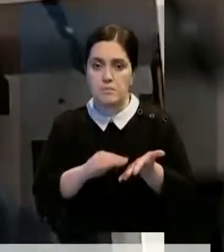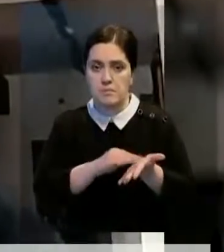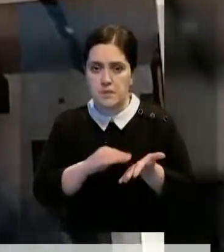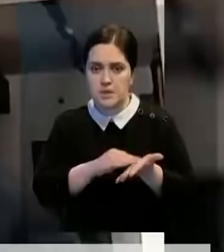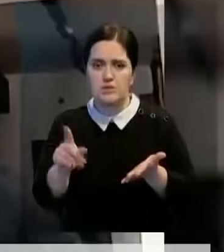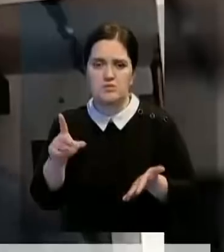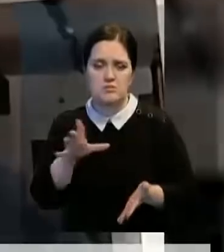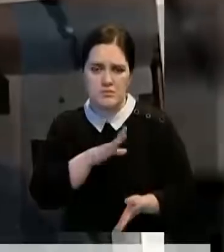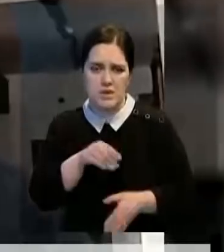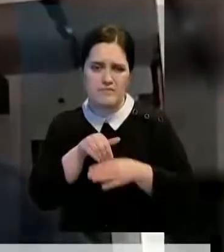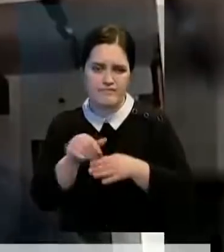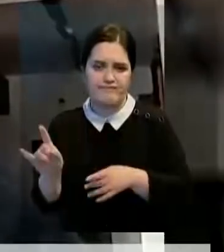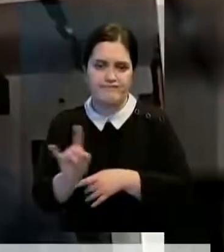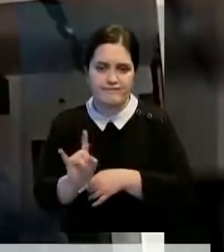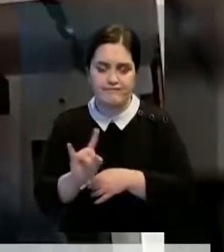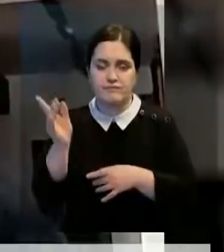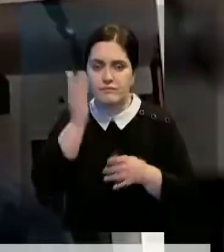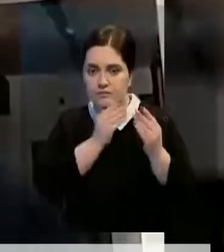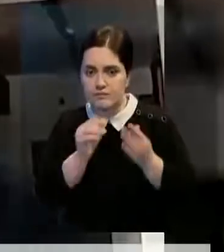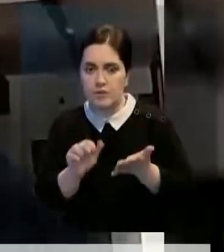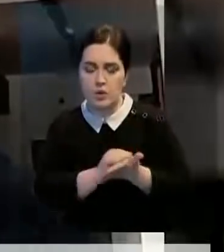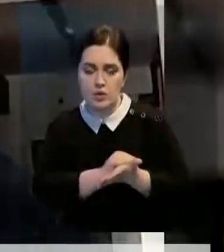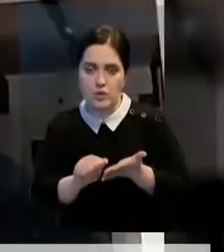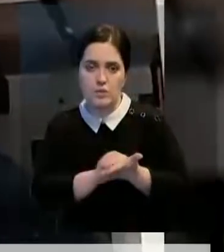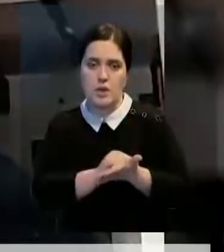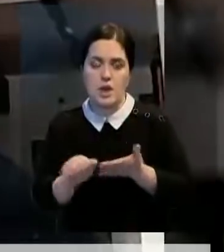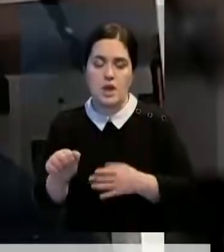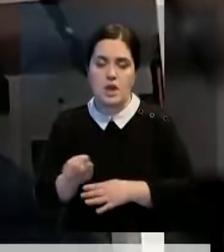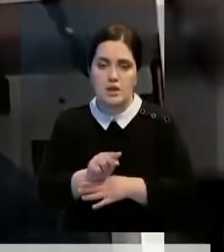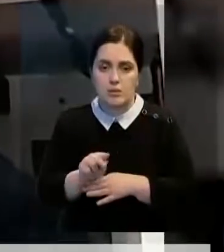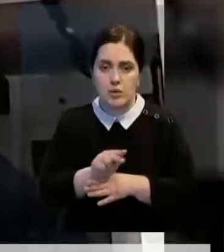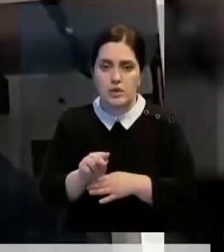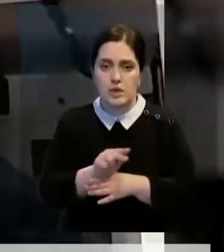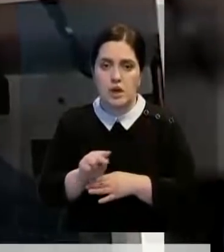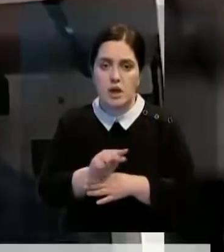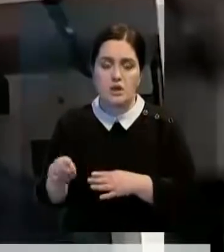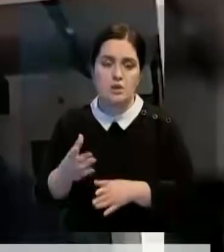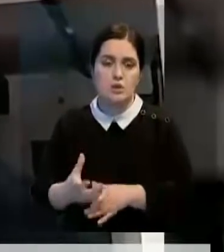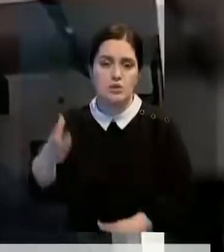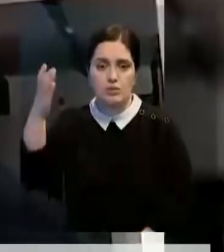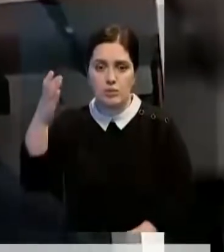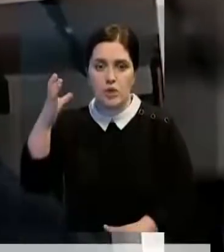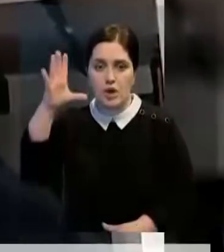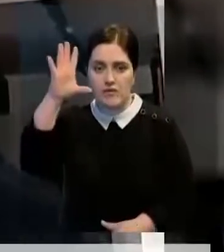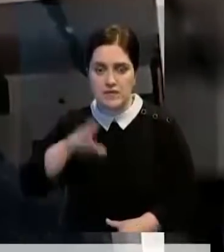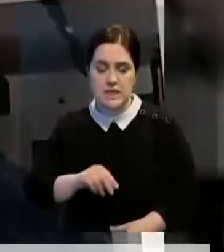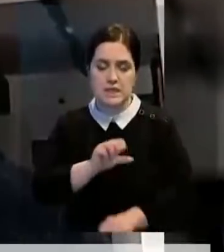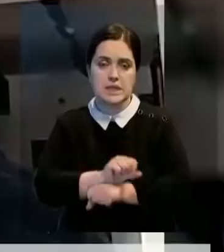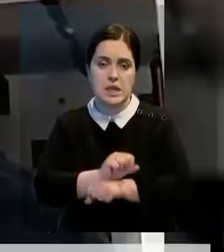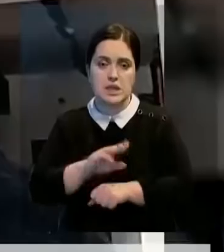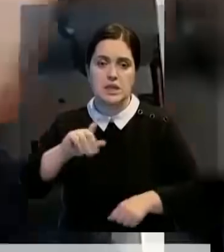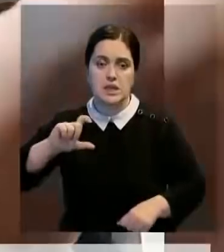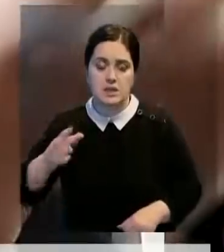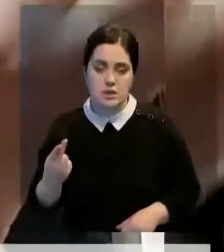там вложил какие-то, инвестировал в содержание, в ремонт трубы всей станции, да.